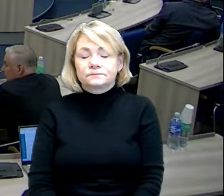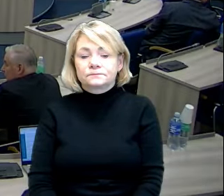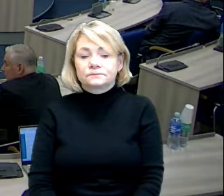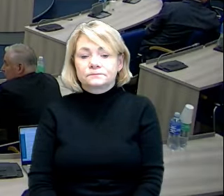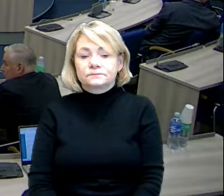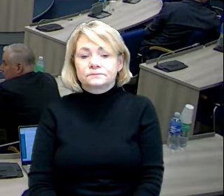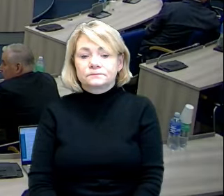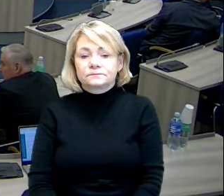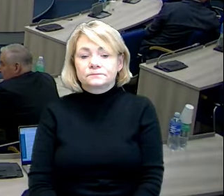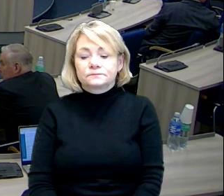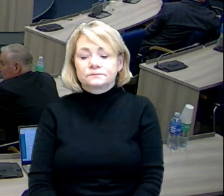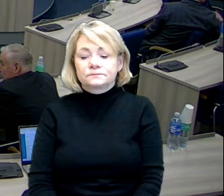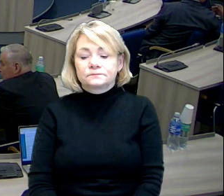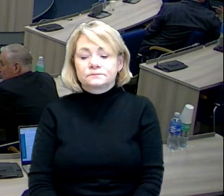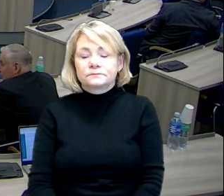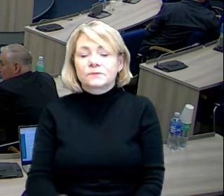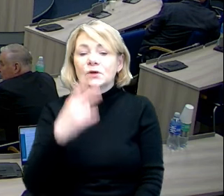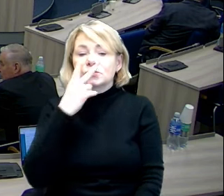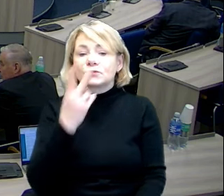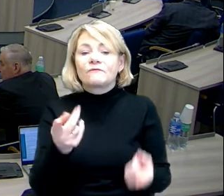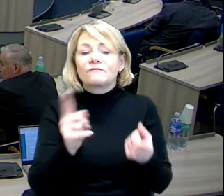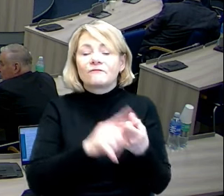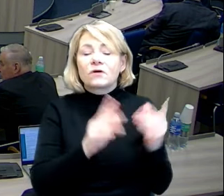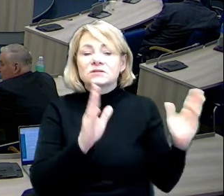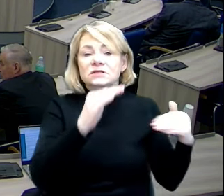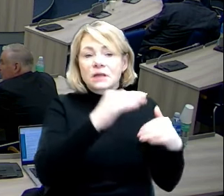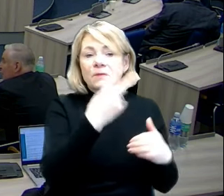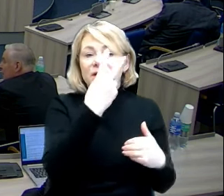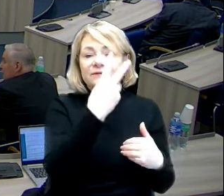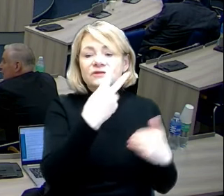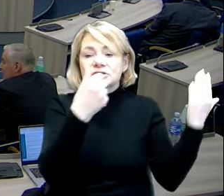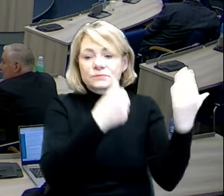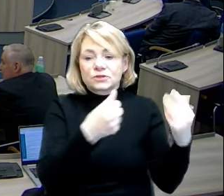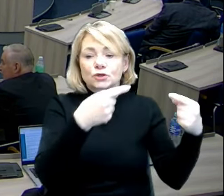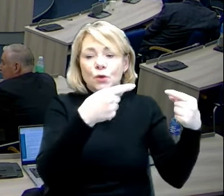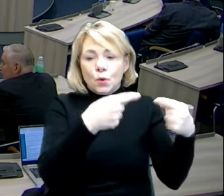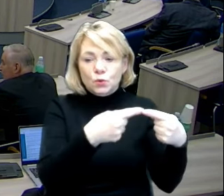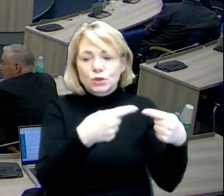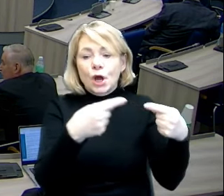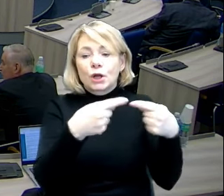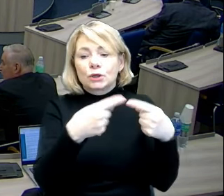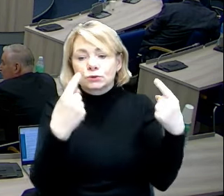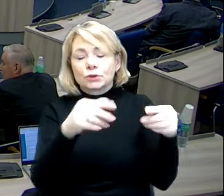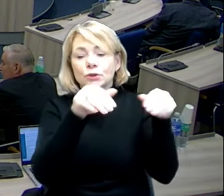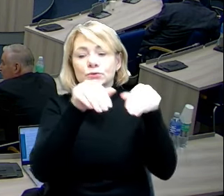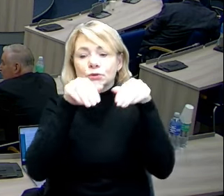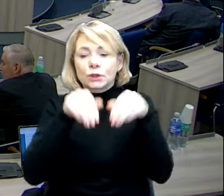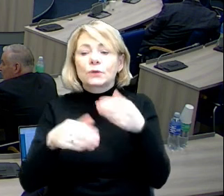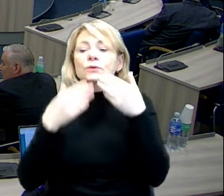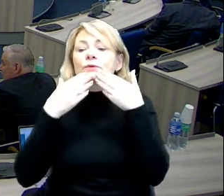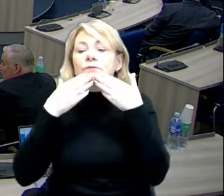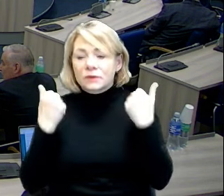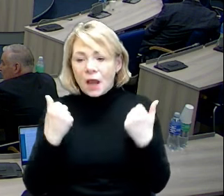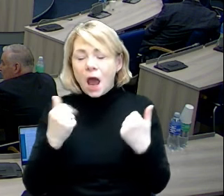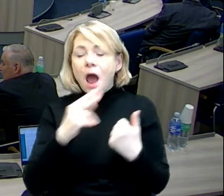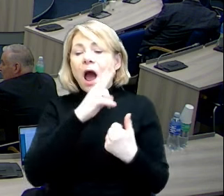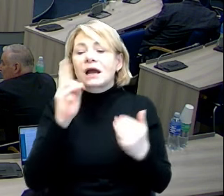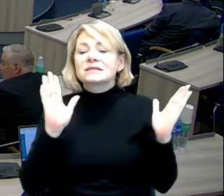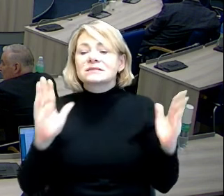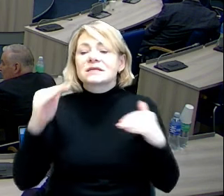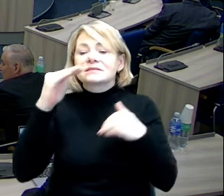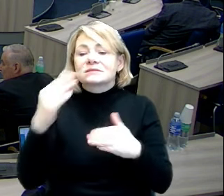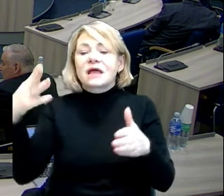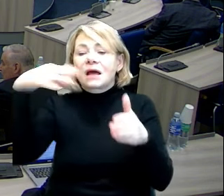klausimų pagal sistemą 26 balsai už prieš ir susilaikiusių nėra negalėjo balsuoti per